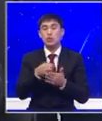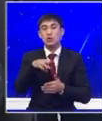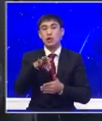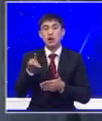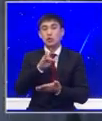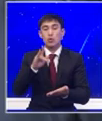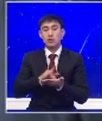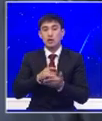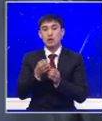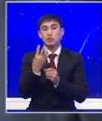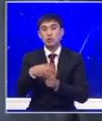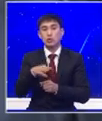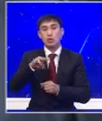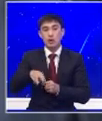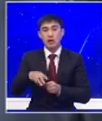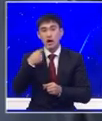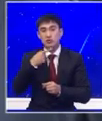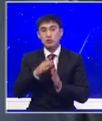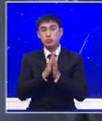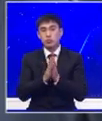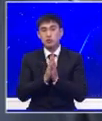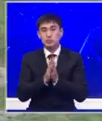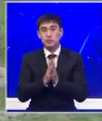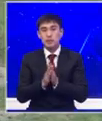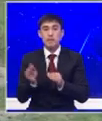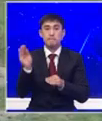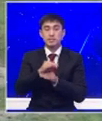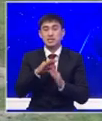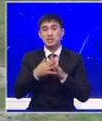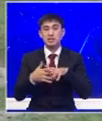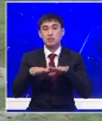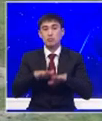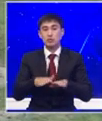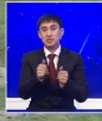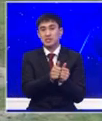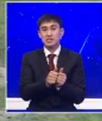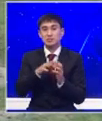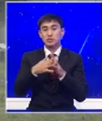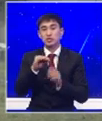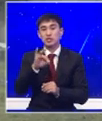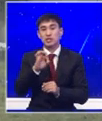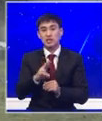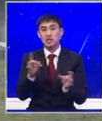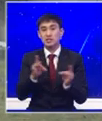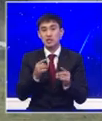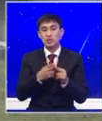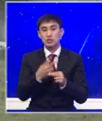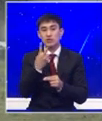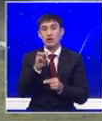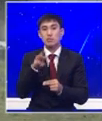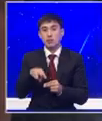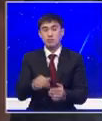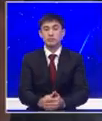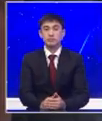а до села Нуры 15, сельчане озвучили просьбу о присоединении населенного пункта Байдыбек к соседнему селу Житыген, расстояние до которого всего 2